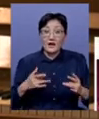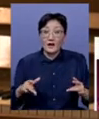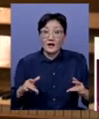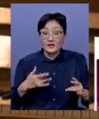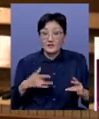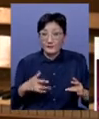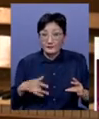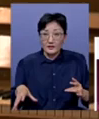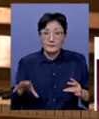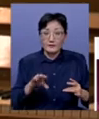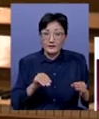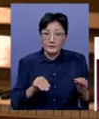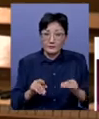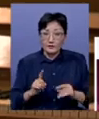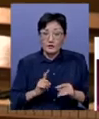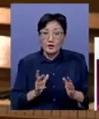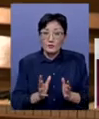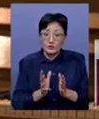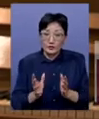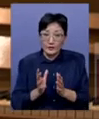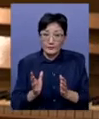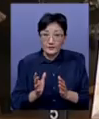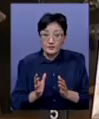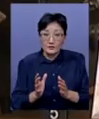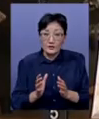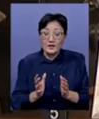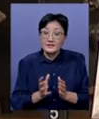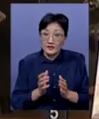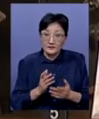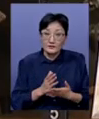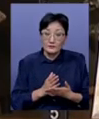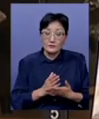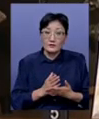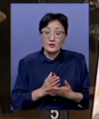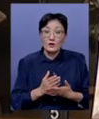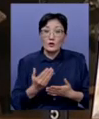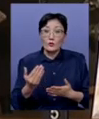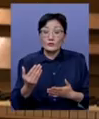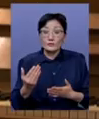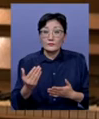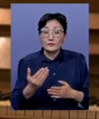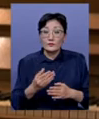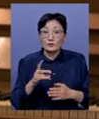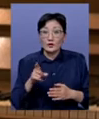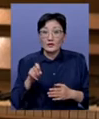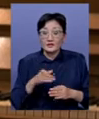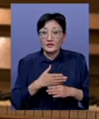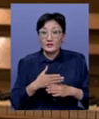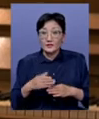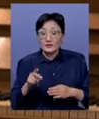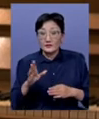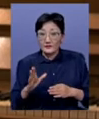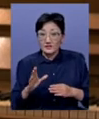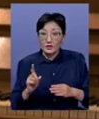Аспаптарына бәрін күтіп, шаң жұтпай, көзімнің қарашығындай қарап отырдым. Нұрағадан кейін енді мына осы квартира